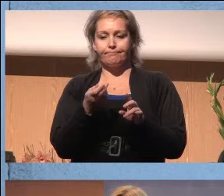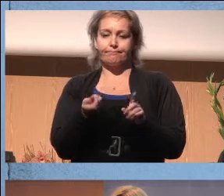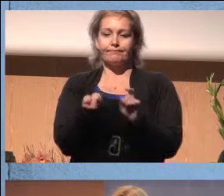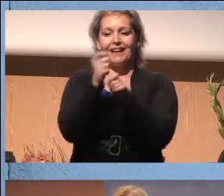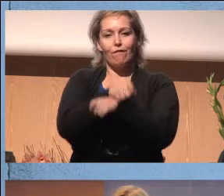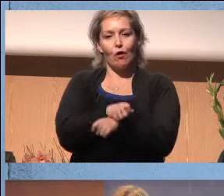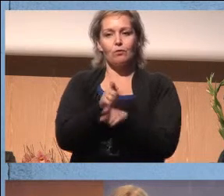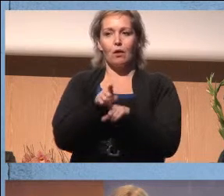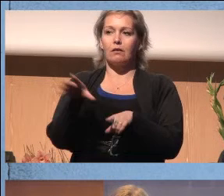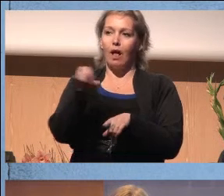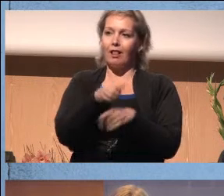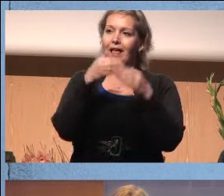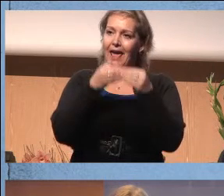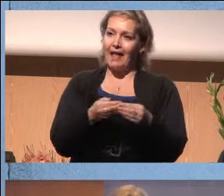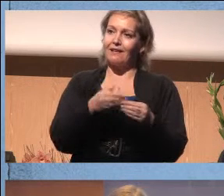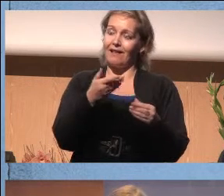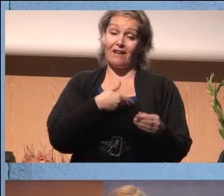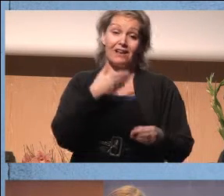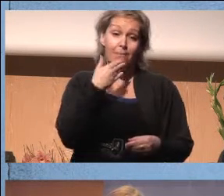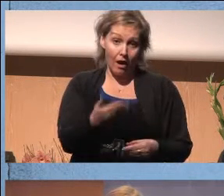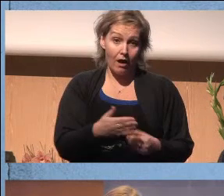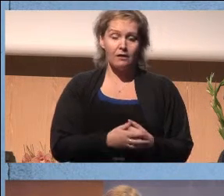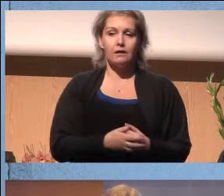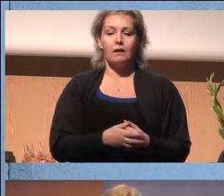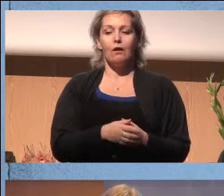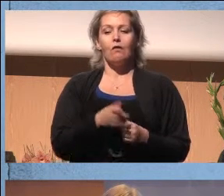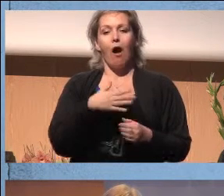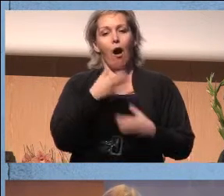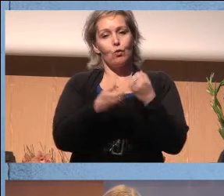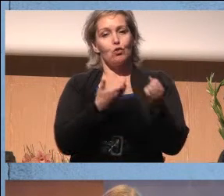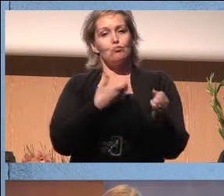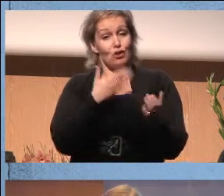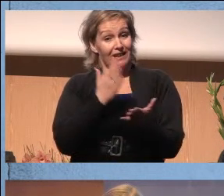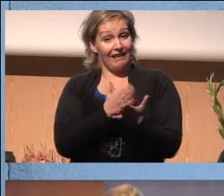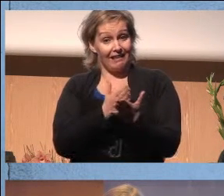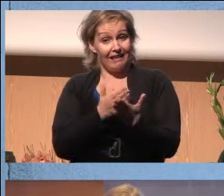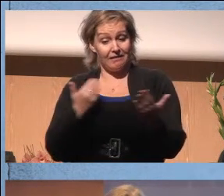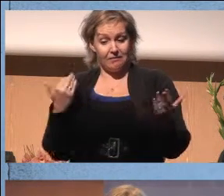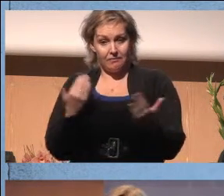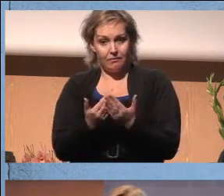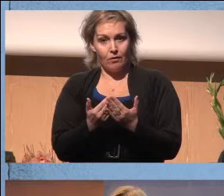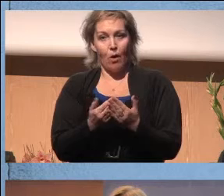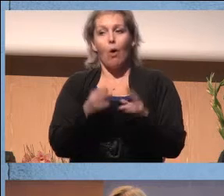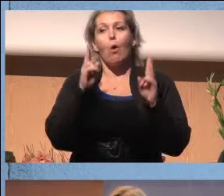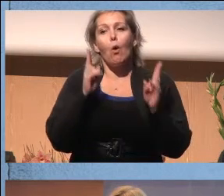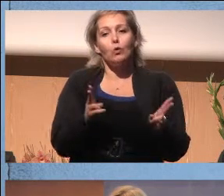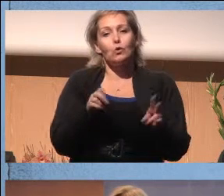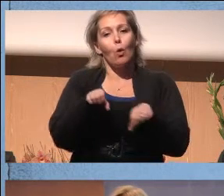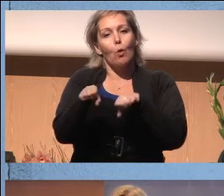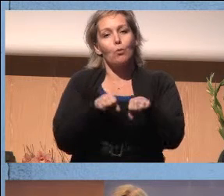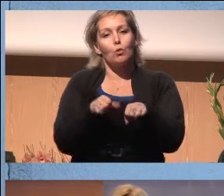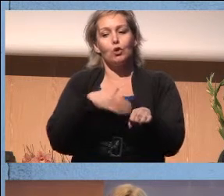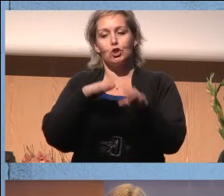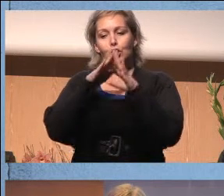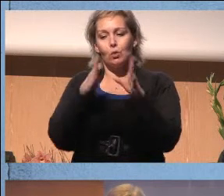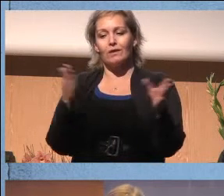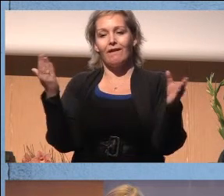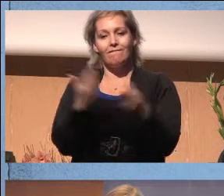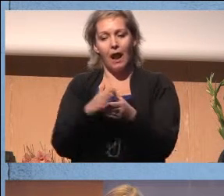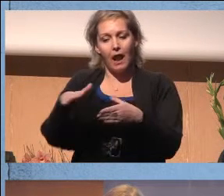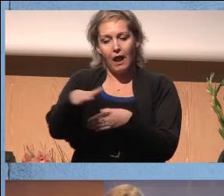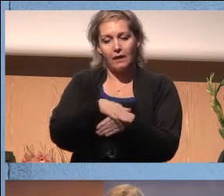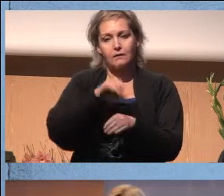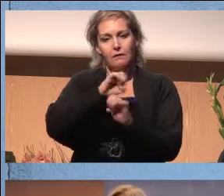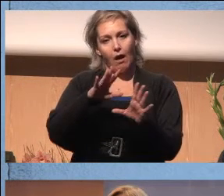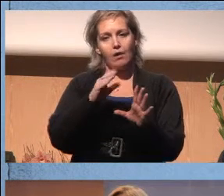jeg tror alle er helt enige at er veldig bra, hvor man har gjort veldig mye riktig, og hvor ikke minst kommunene og sykehusene i fellesskap har